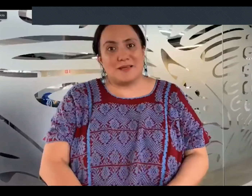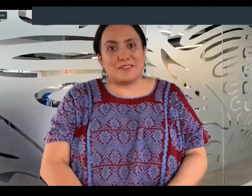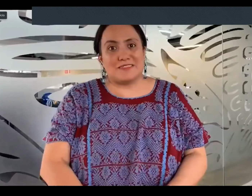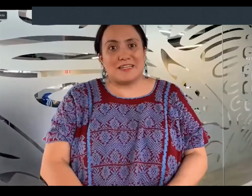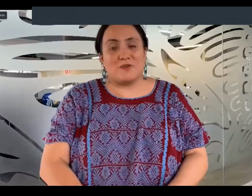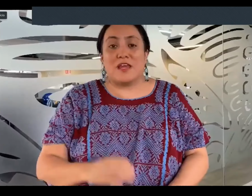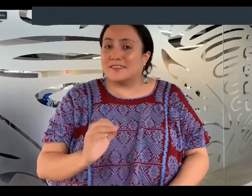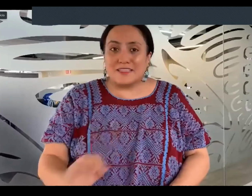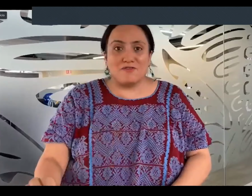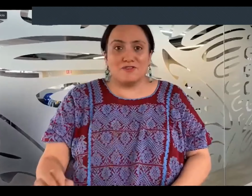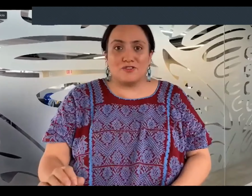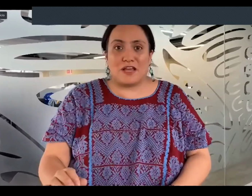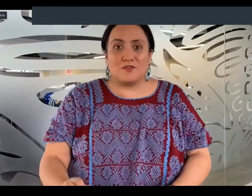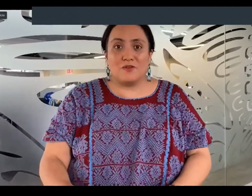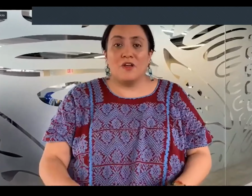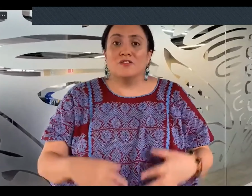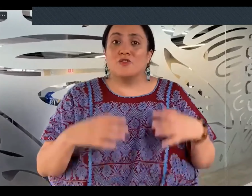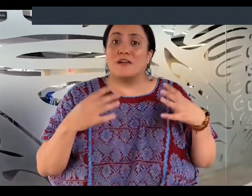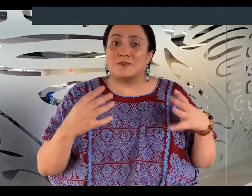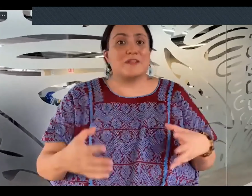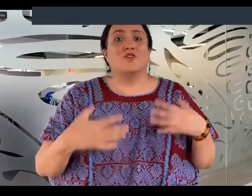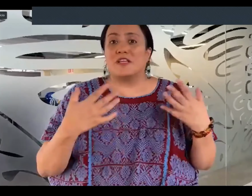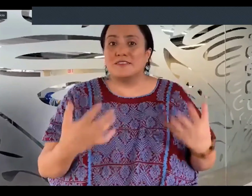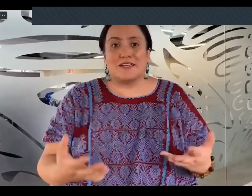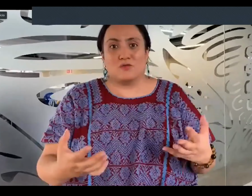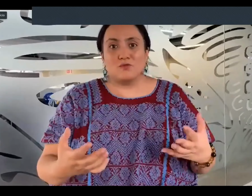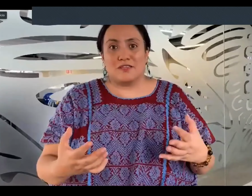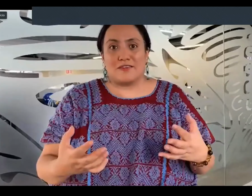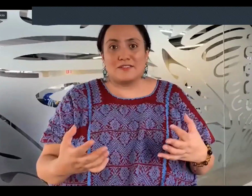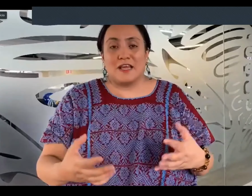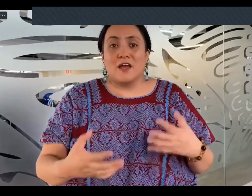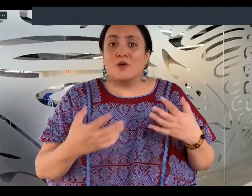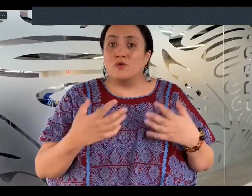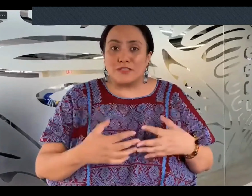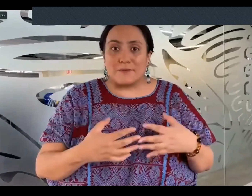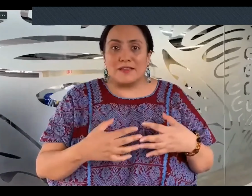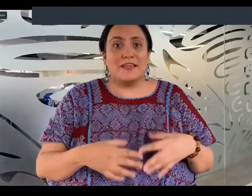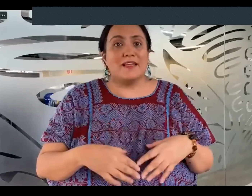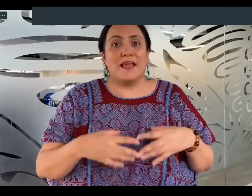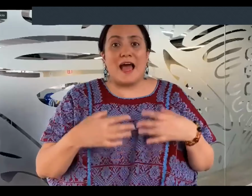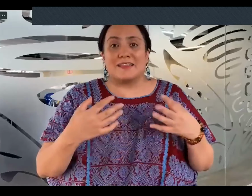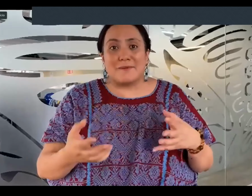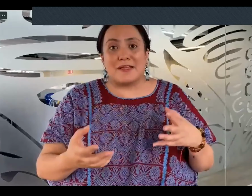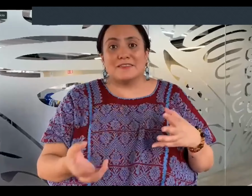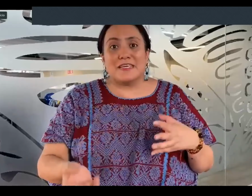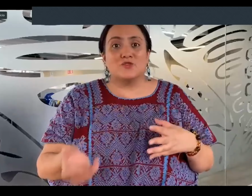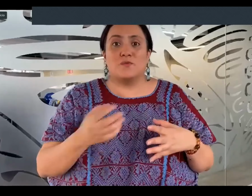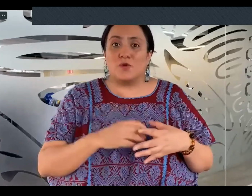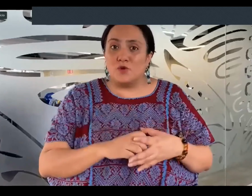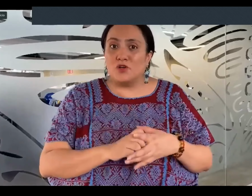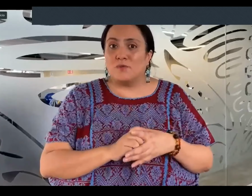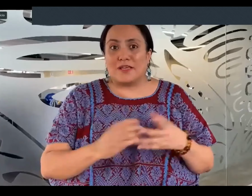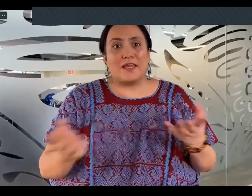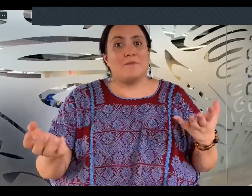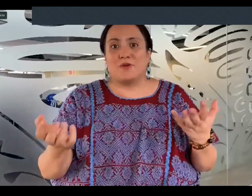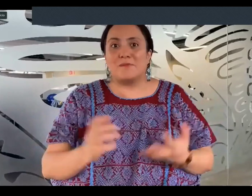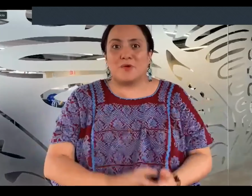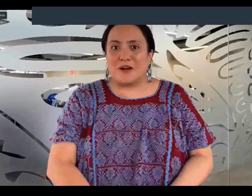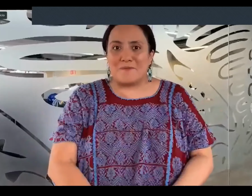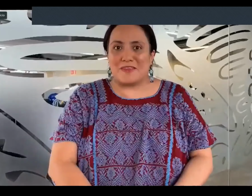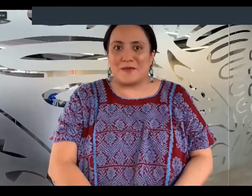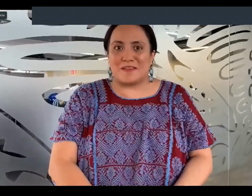peuvent nous dire si ce qu'on fait fonctionne ou pas, ce sont les personnes et les communautés impliquées par les